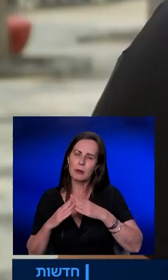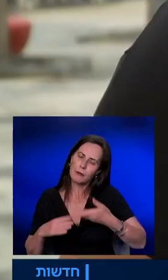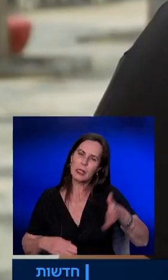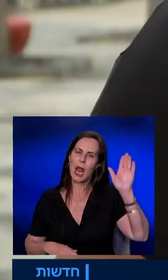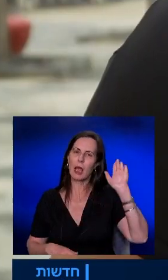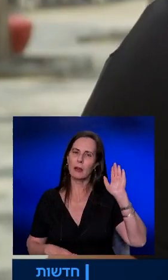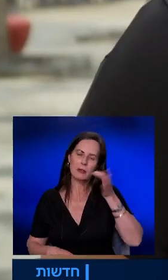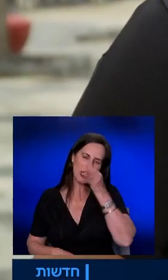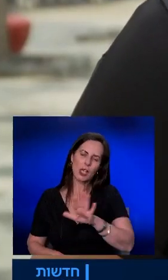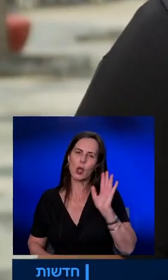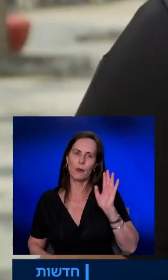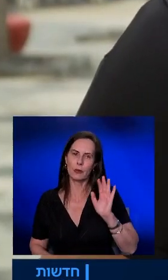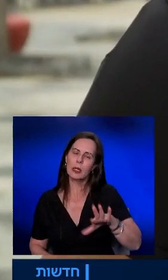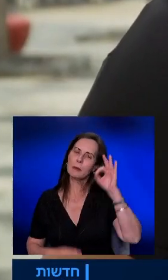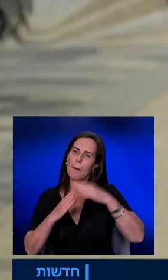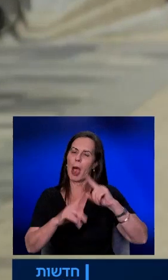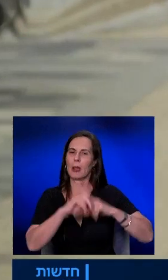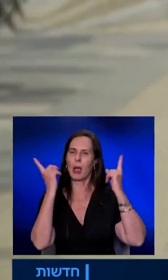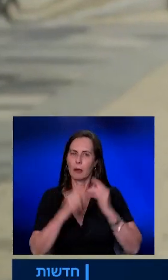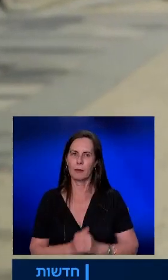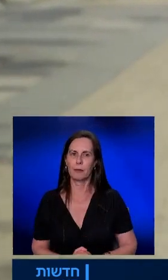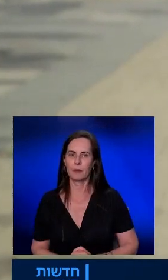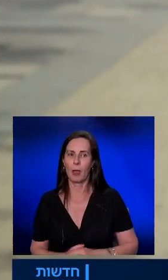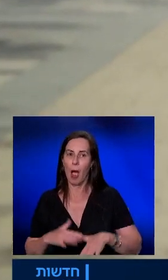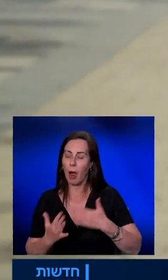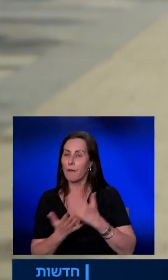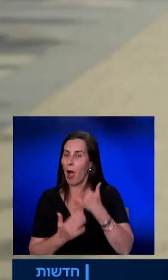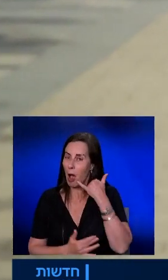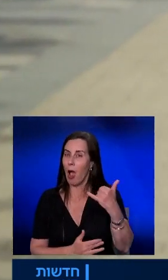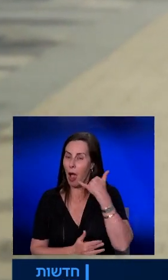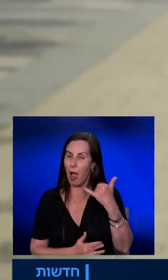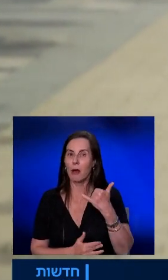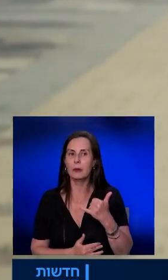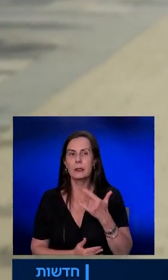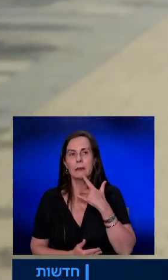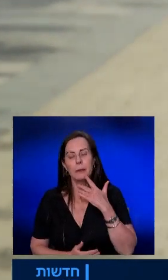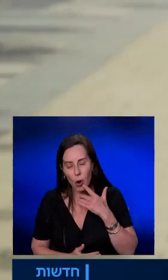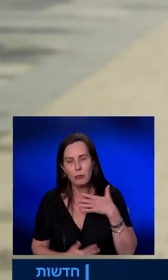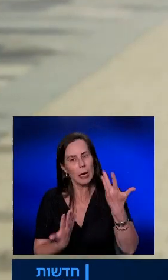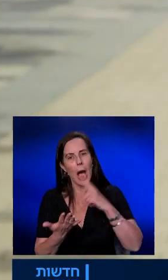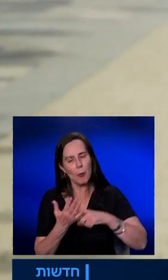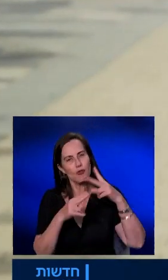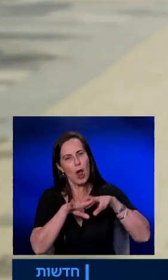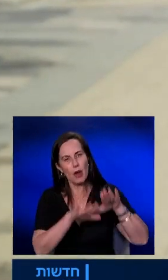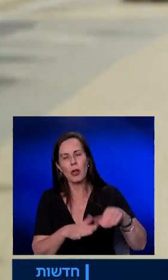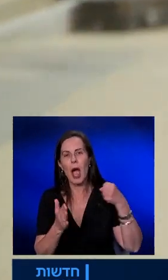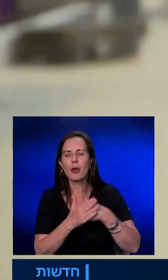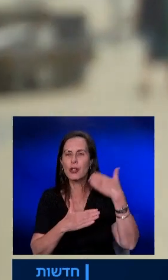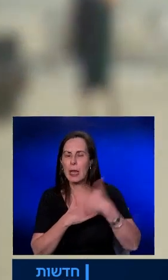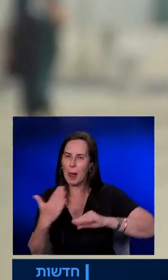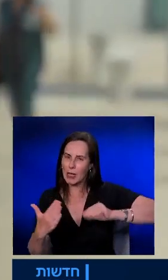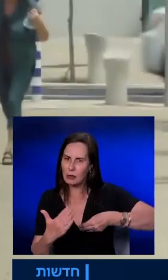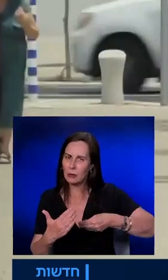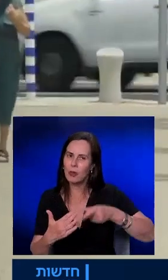השותפים. תמצא לך מקום אחר. אחרי כמה שיחות עם בעל הדירה, הוא השתכנע לתת עוד כמה חודשים עד שיגמר החוזה,